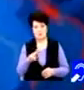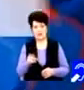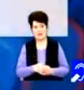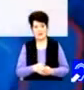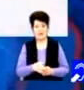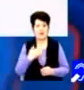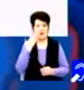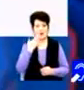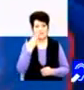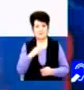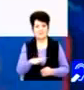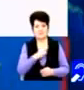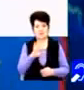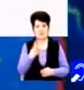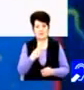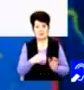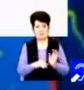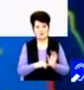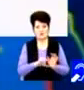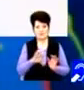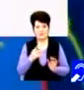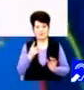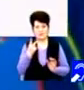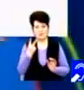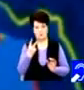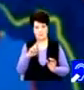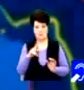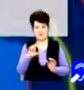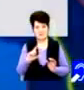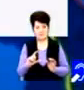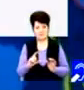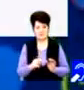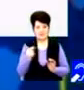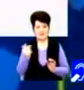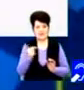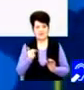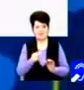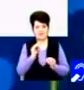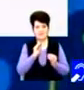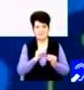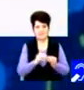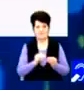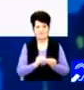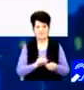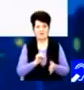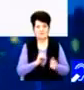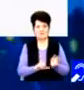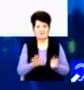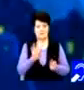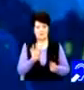bani leul românesc va fi cotat la 4 Leon și 6 bani cu doi bani Mai puțin hrivna ucraineană rămâne neschimbată și va valora